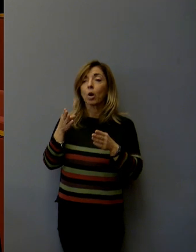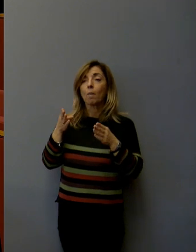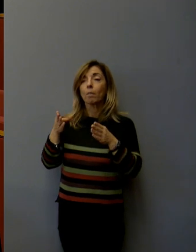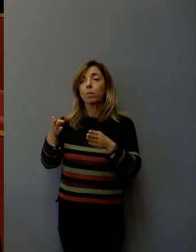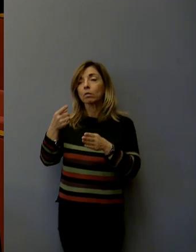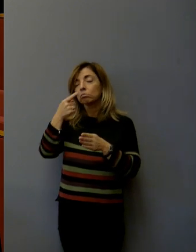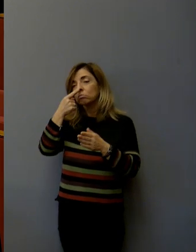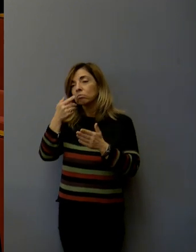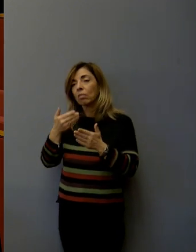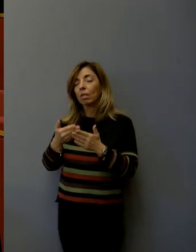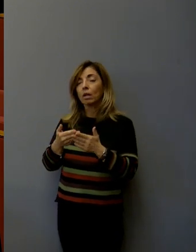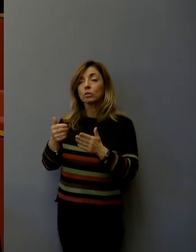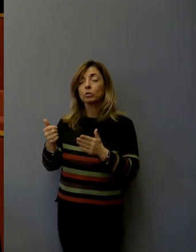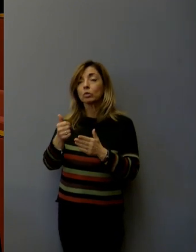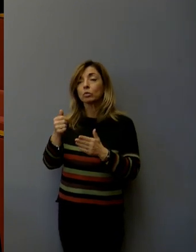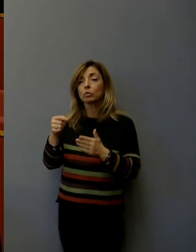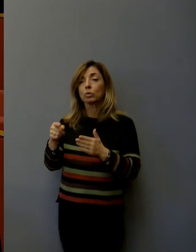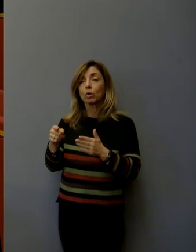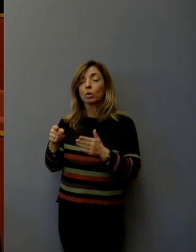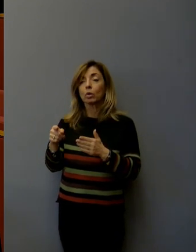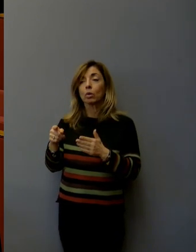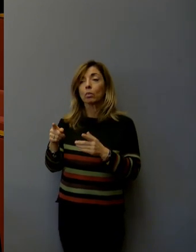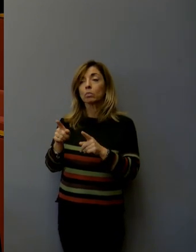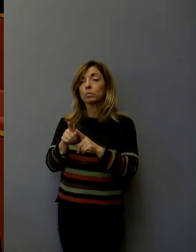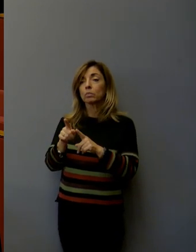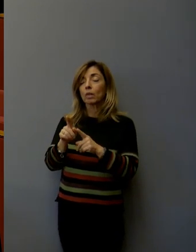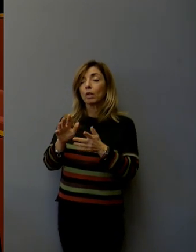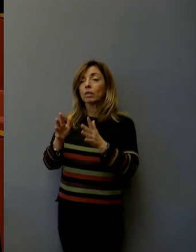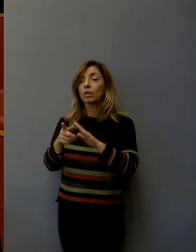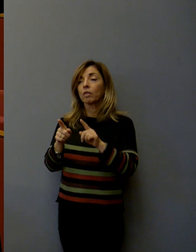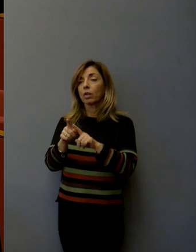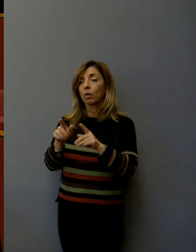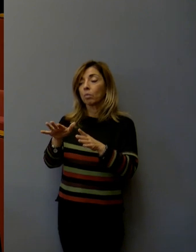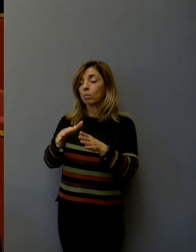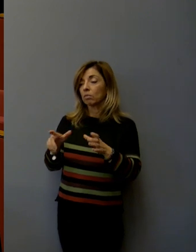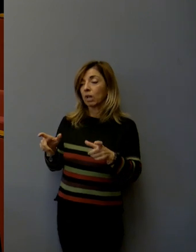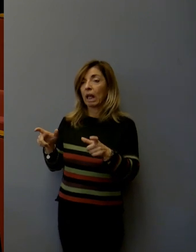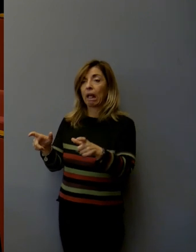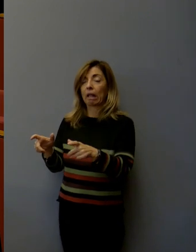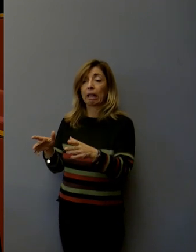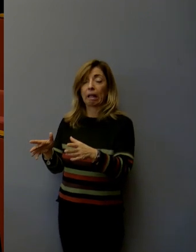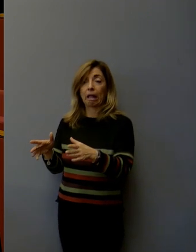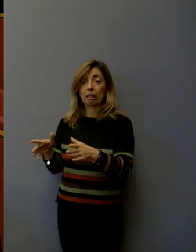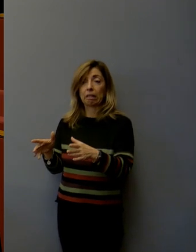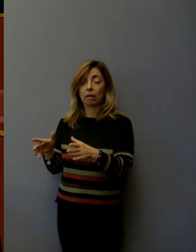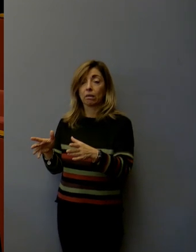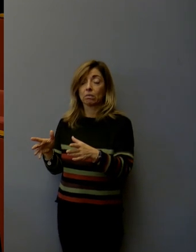finiscono per diventare semplicemente dei Ghetti e che a mio avviso non ricalcano